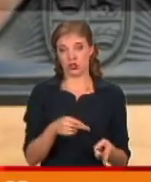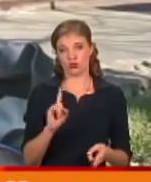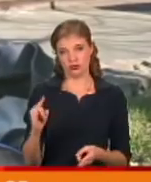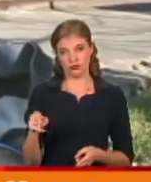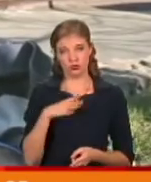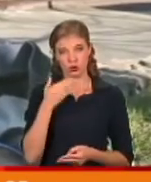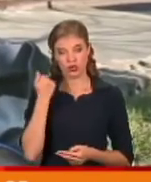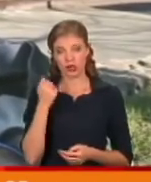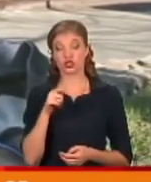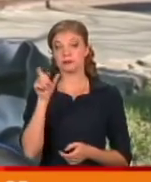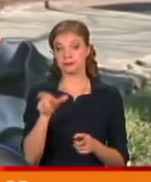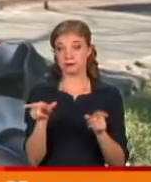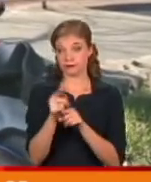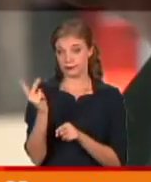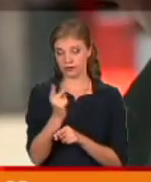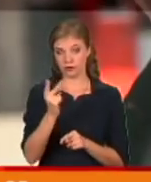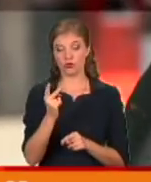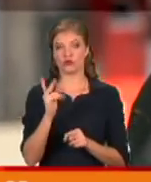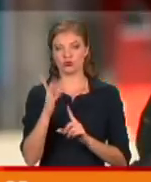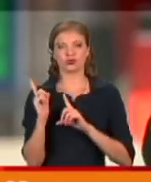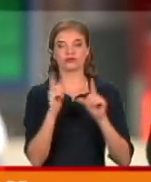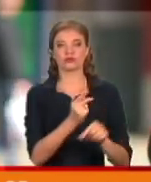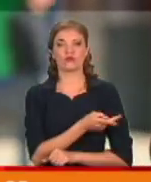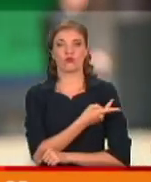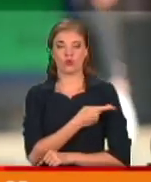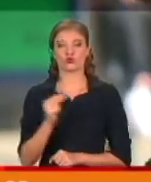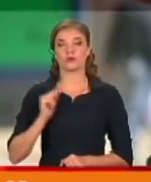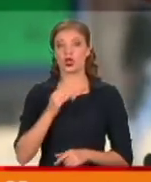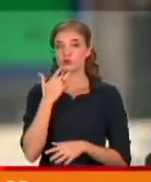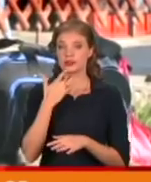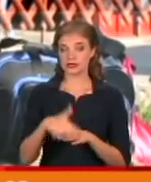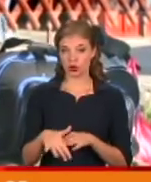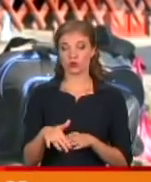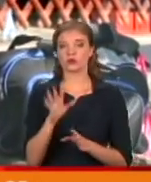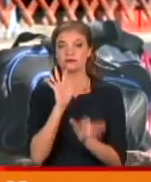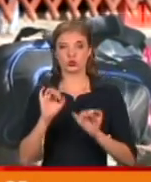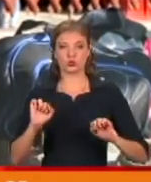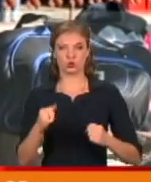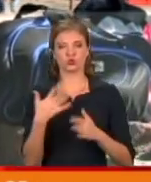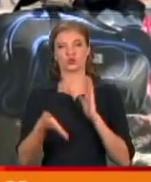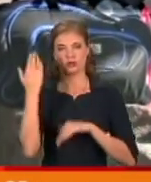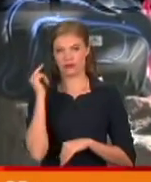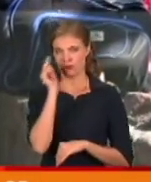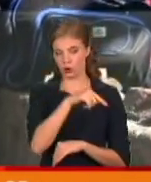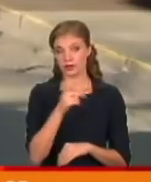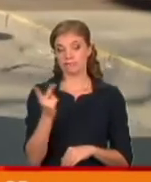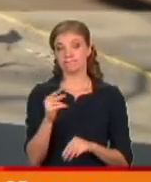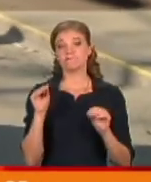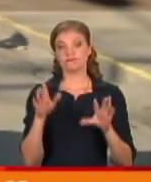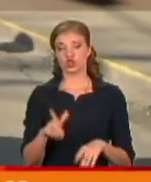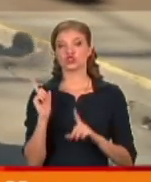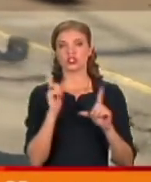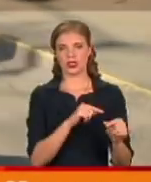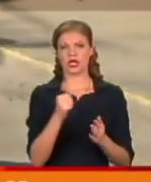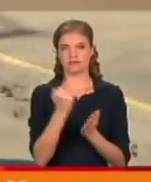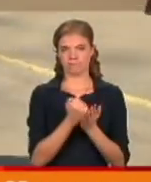було. Денис із Сашком удвох підкорюватимуть Польщу. Працювати за кордоном нарадили друзі. Вони вже давно там. Сашко і Денис вирішили їхати